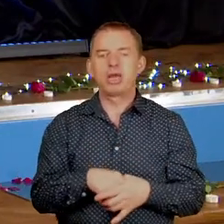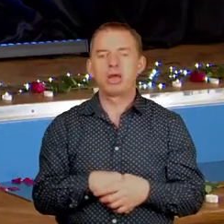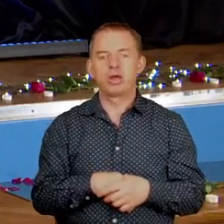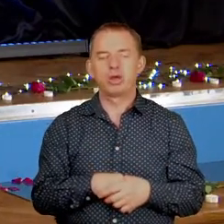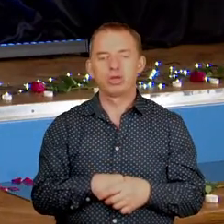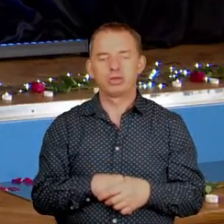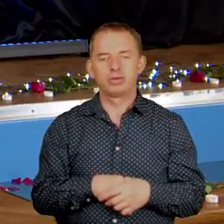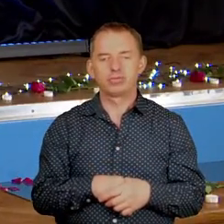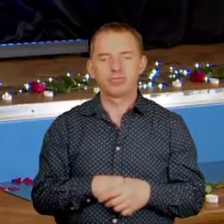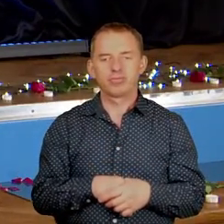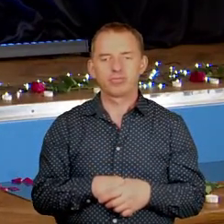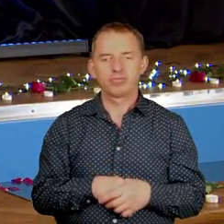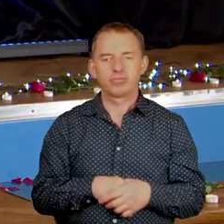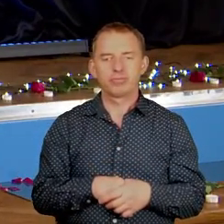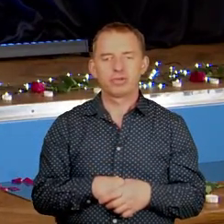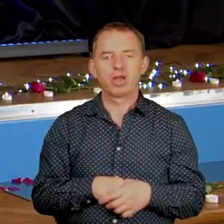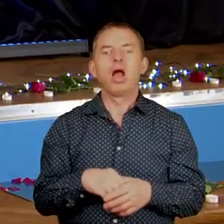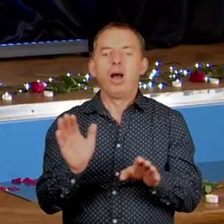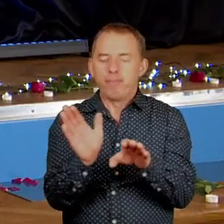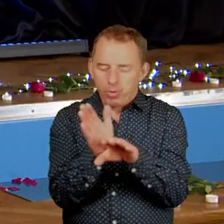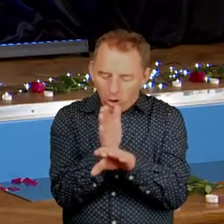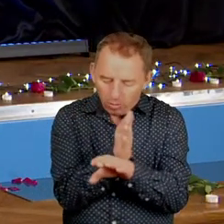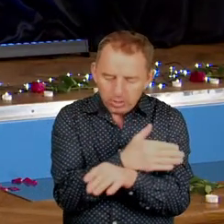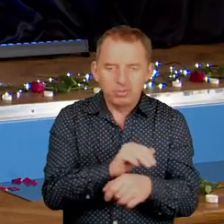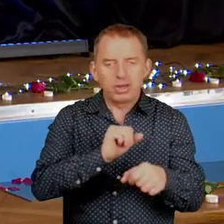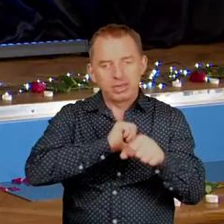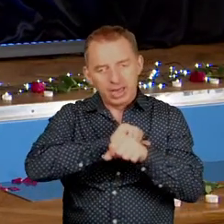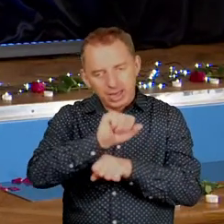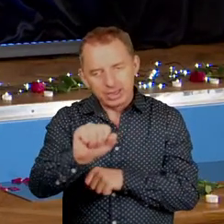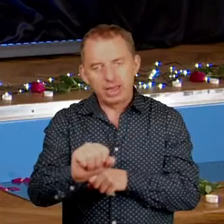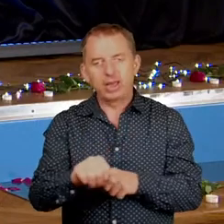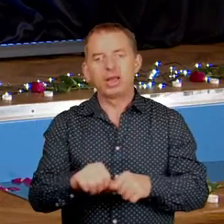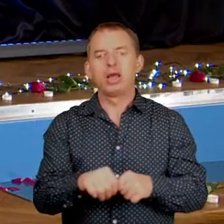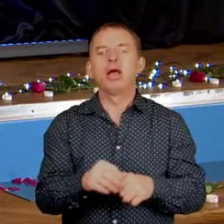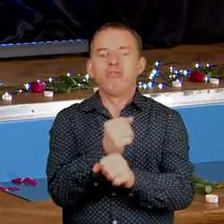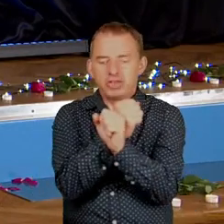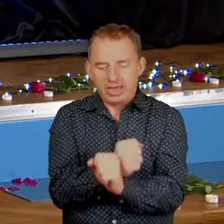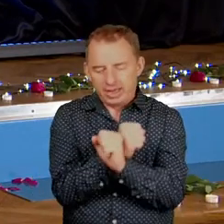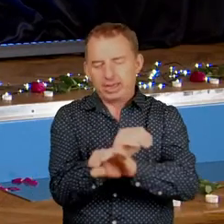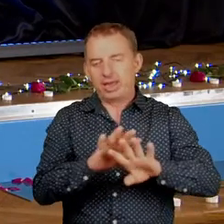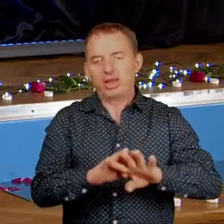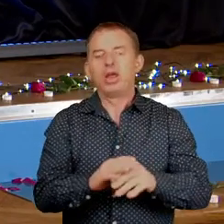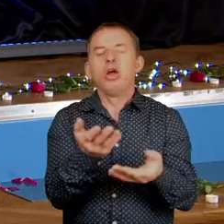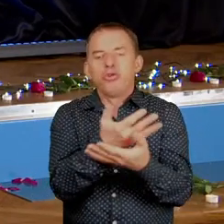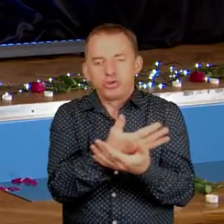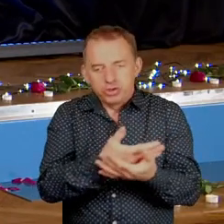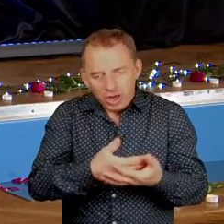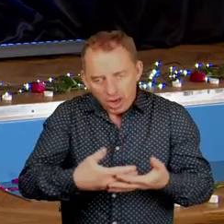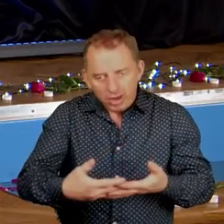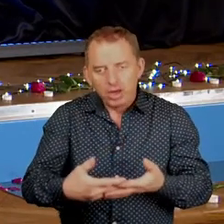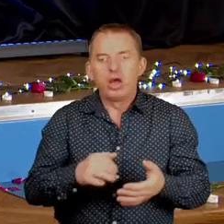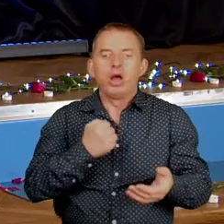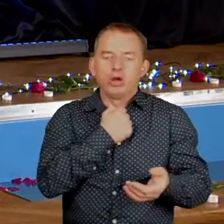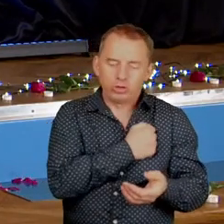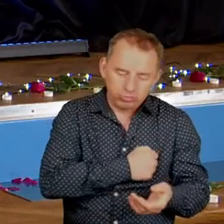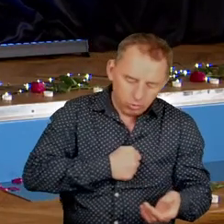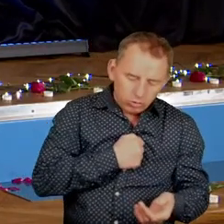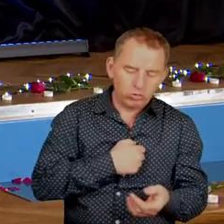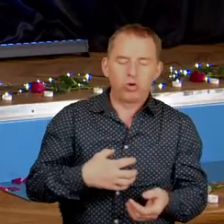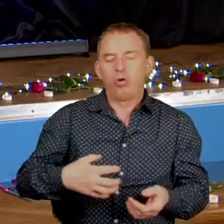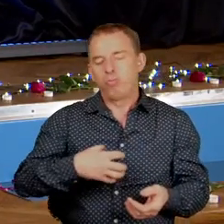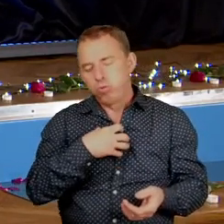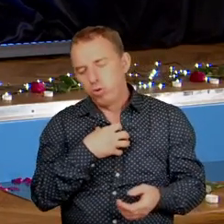land of sickness, suffering and death. Pomimo, że jesteśmy jeńcami w ziemi smutku, bólu i